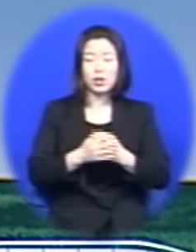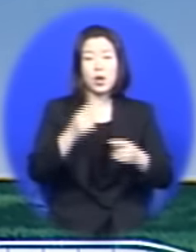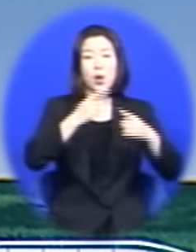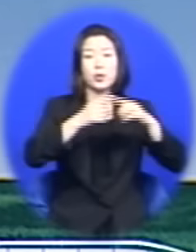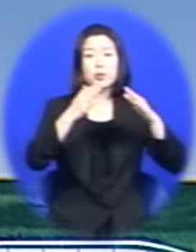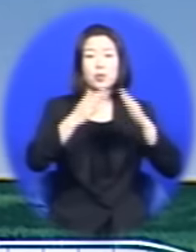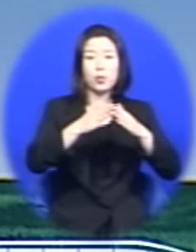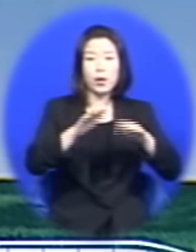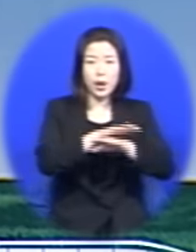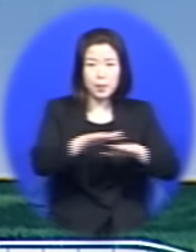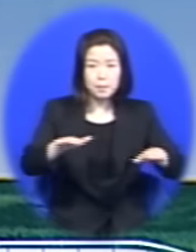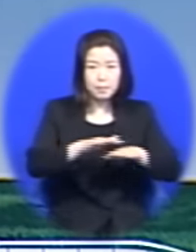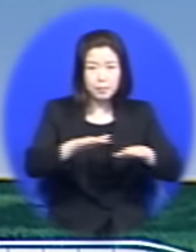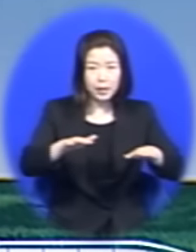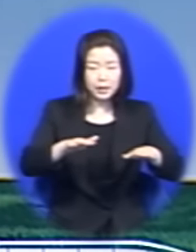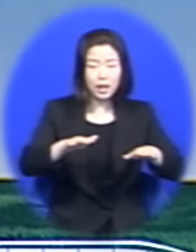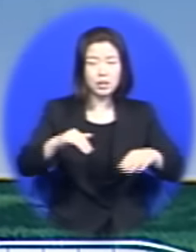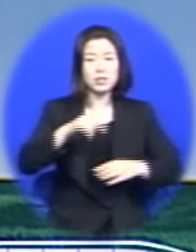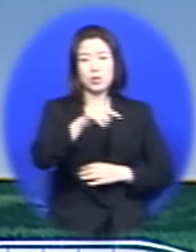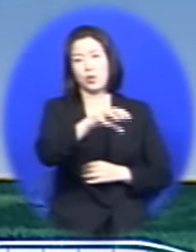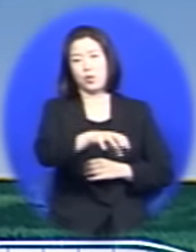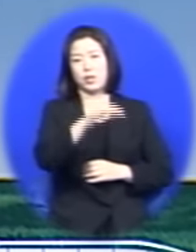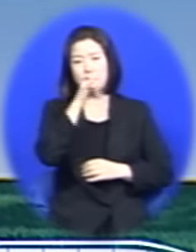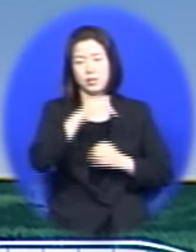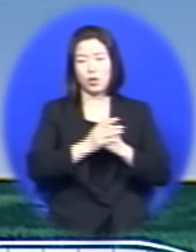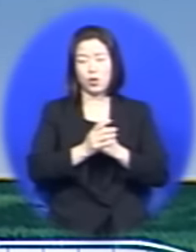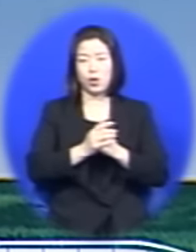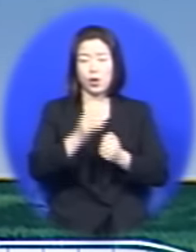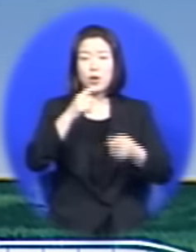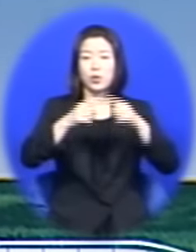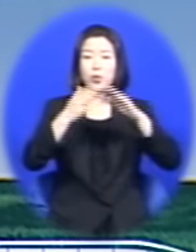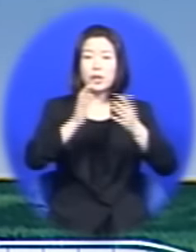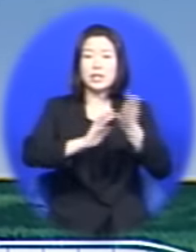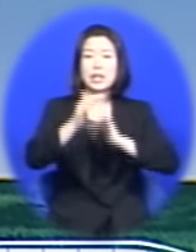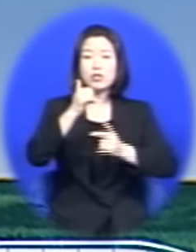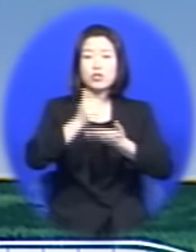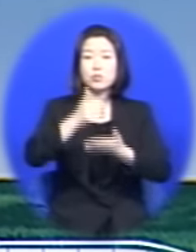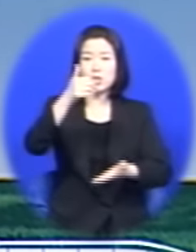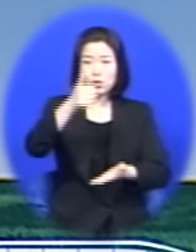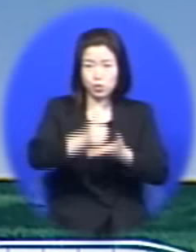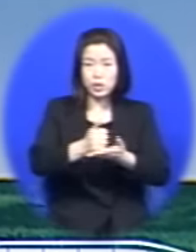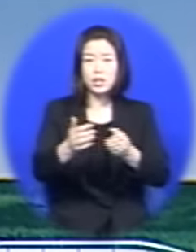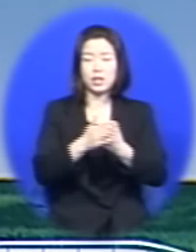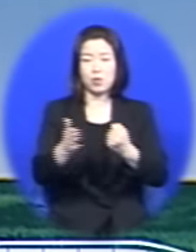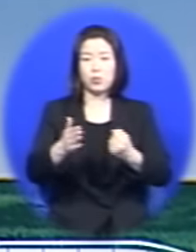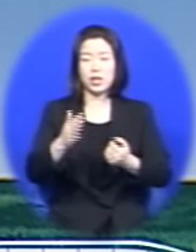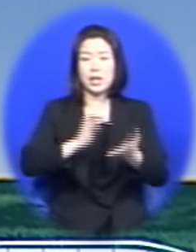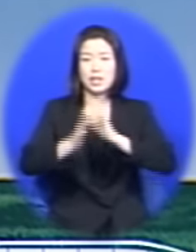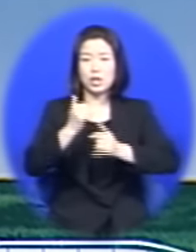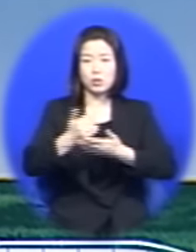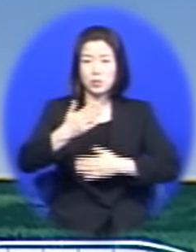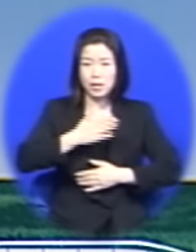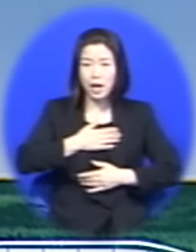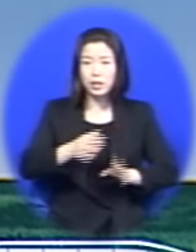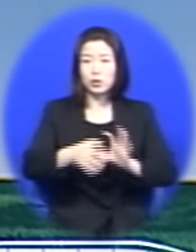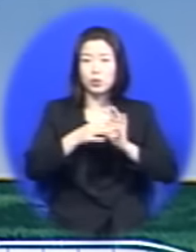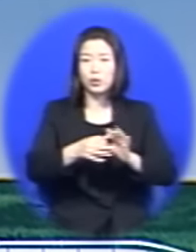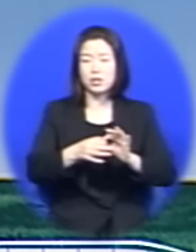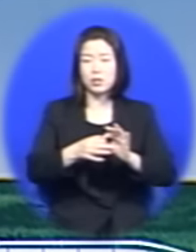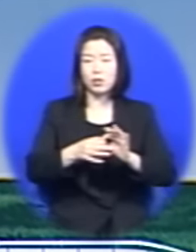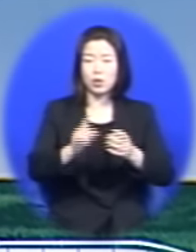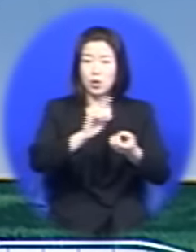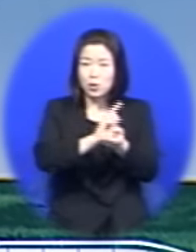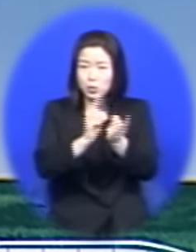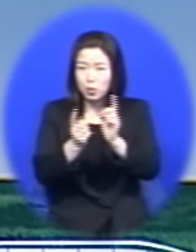교회의 바탕은 여기에 있는 겁니다. 교회는 예수님이 주님이시니까. 예수님이 나를 통하여 서로 좀